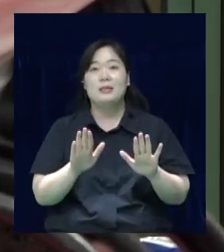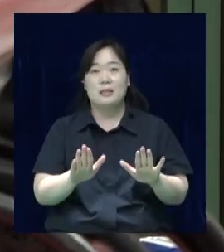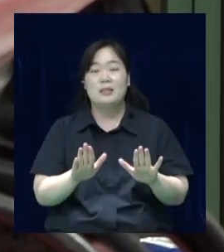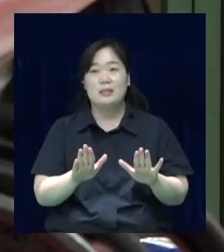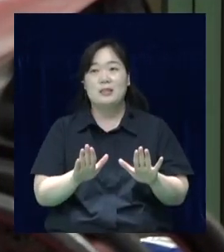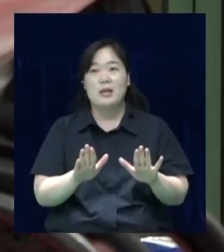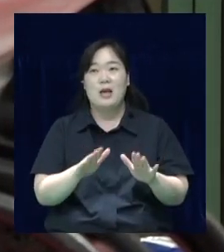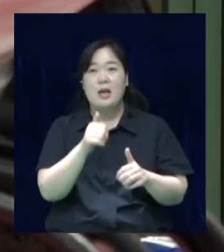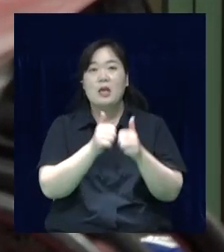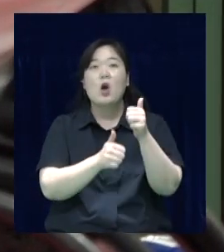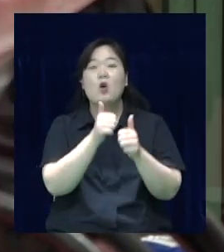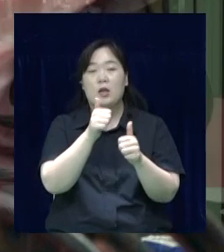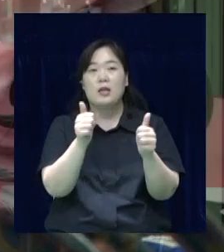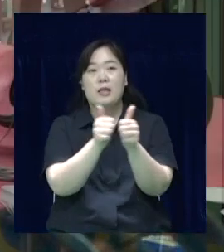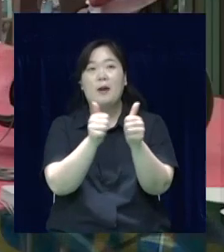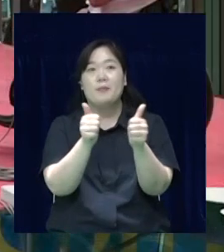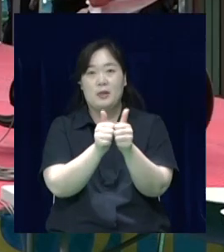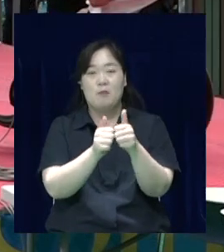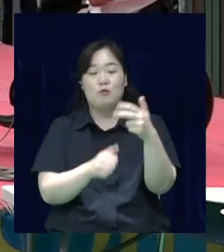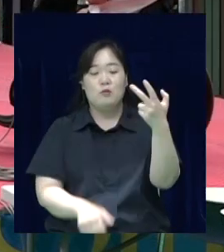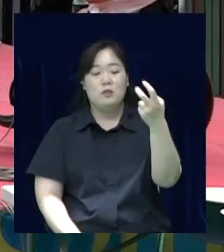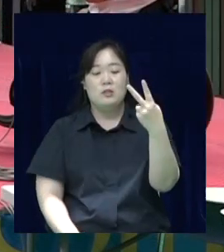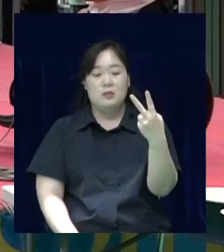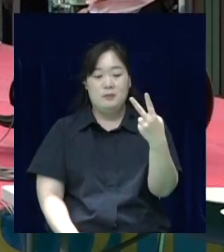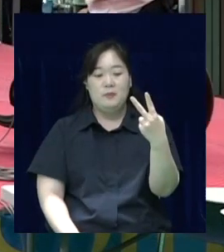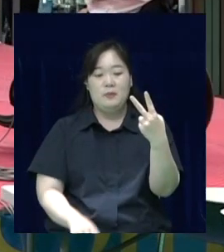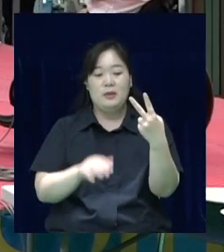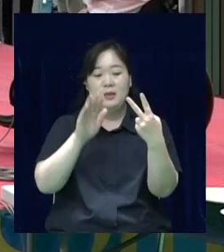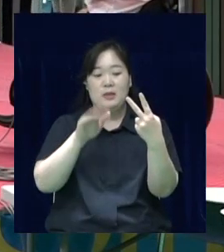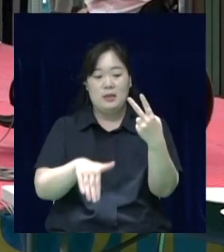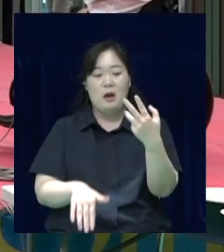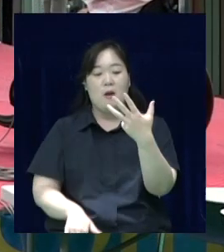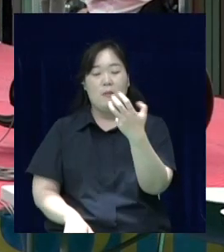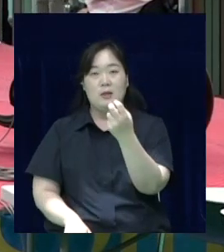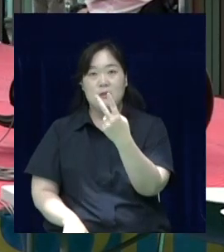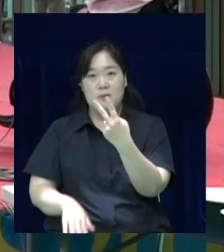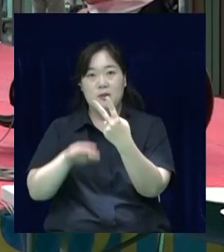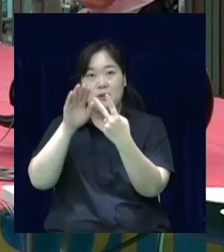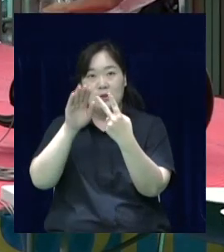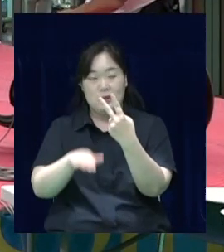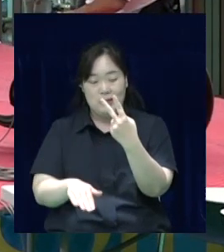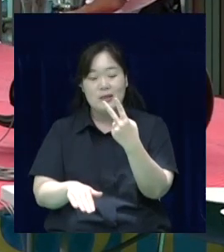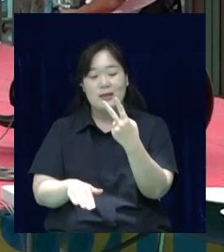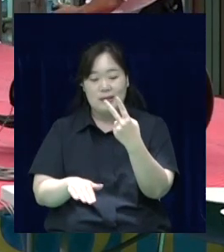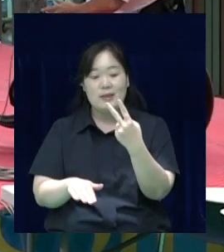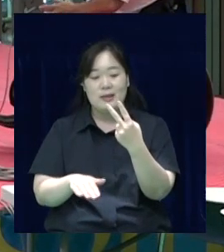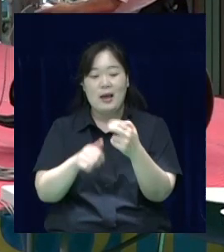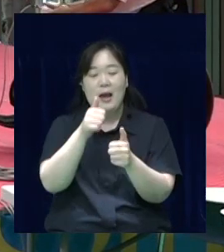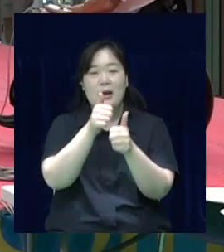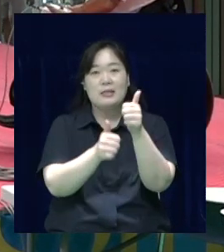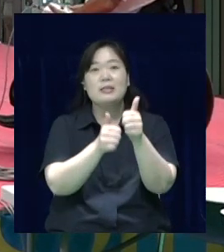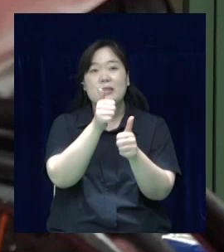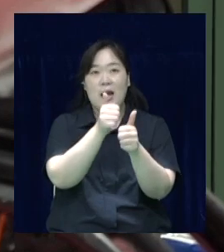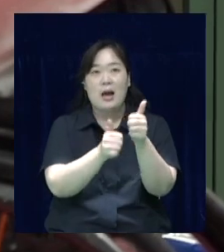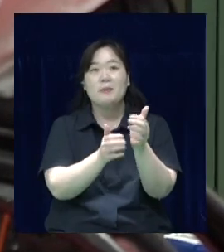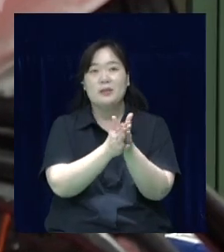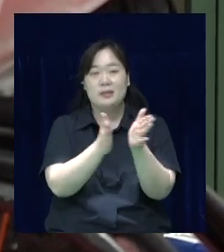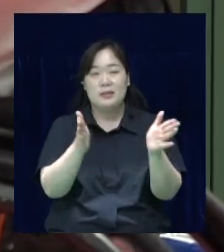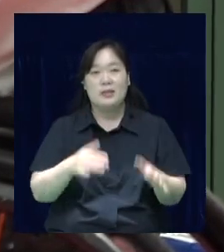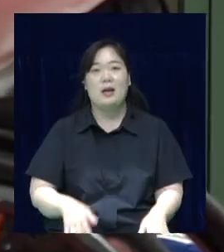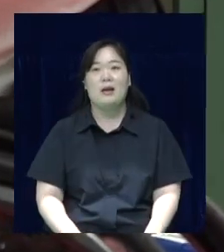오늘 경기 남자부 72kg 그리고 80kg 이하 벤치프레스부 경기가 이어지겠습니다.